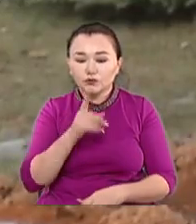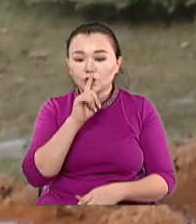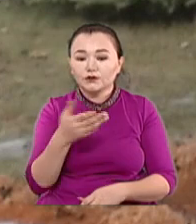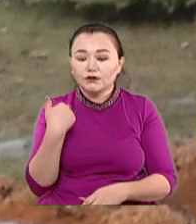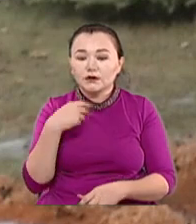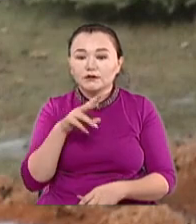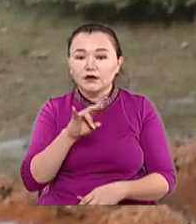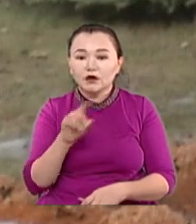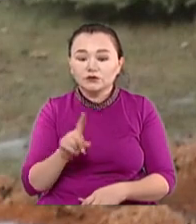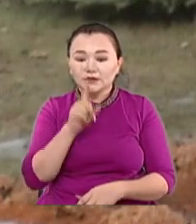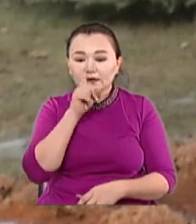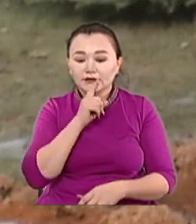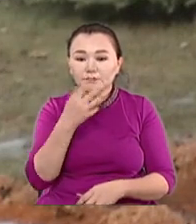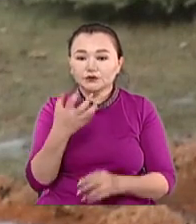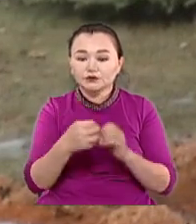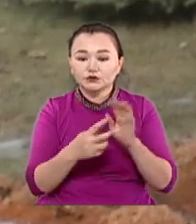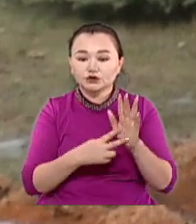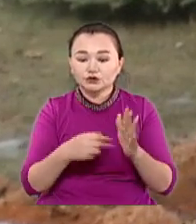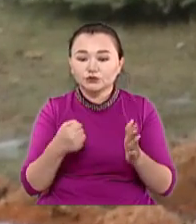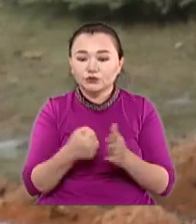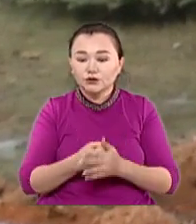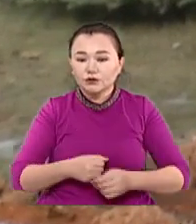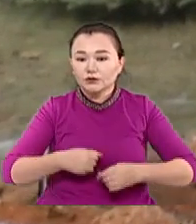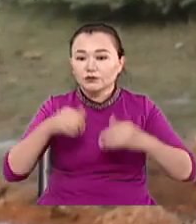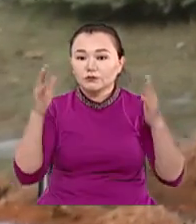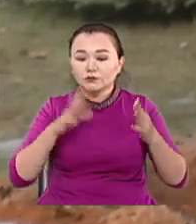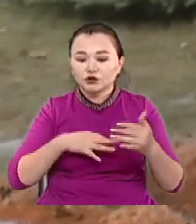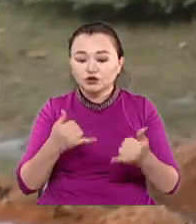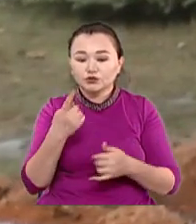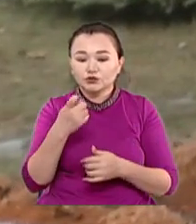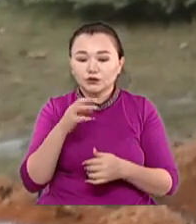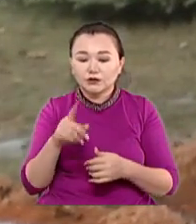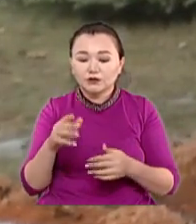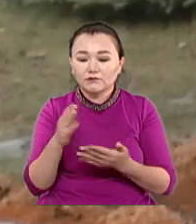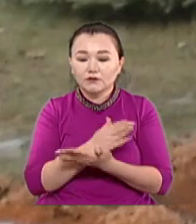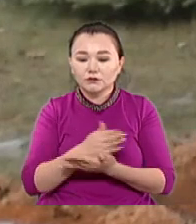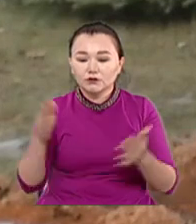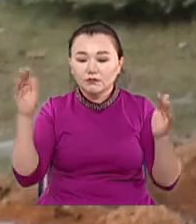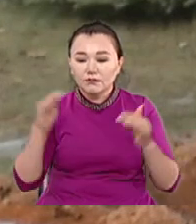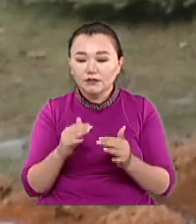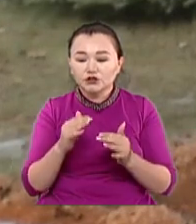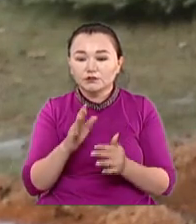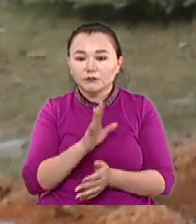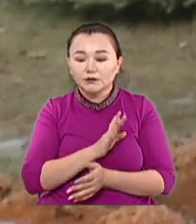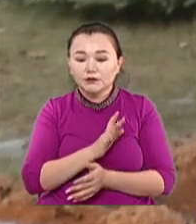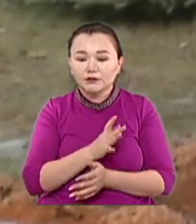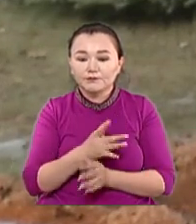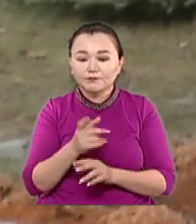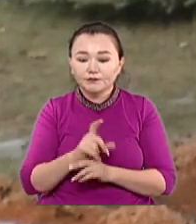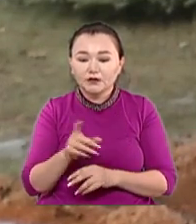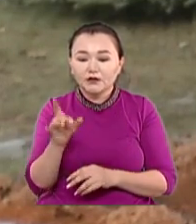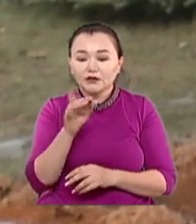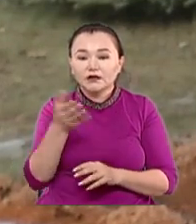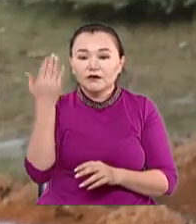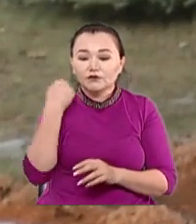айында бізде 517 теңгеге дейін көтеріліп кетті, шарықтап кетті. Қазір 100 теңгеге почти 100 пунктіға дейін азайып кетті ғой. Енді ол алдыңғы